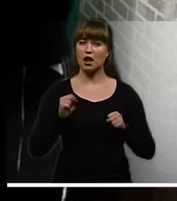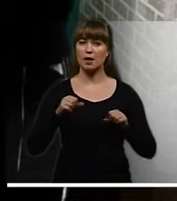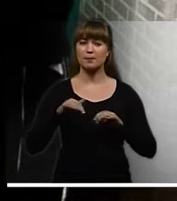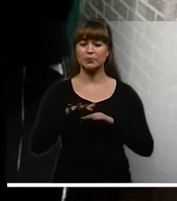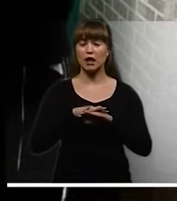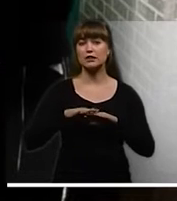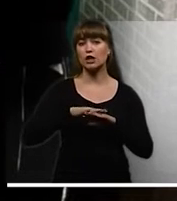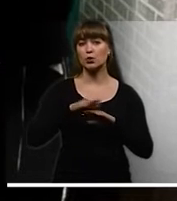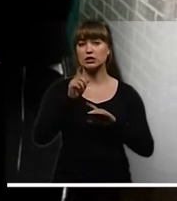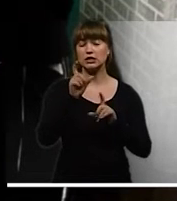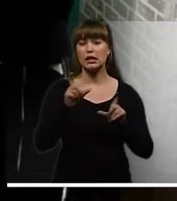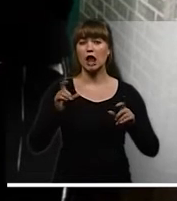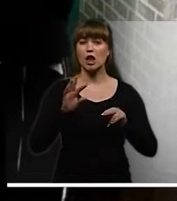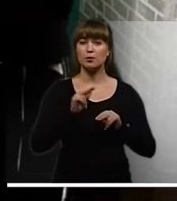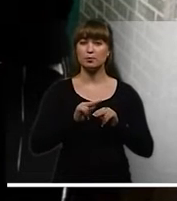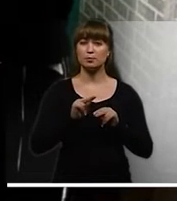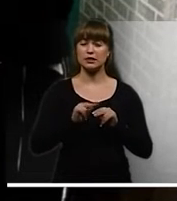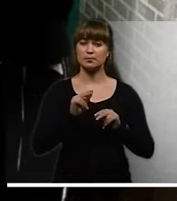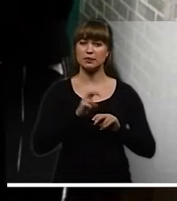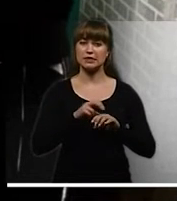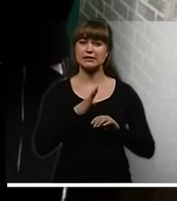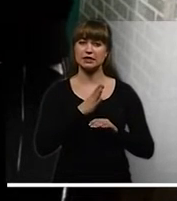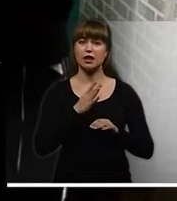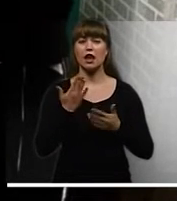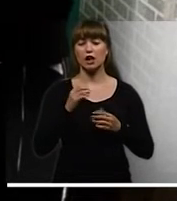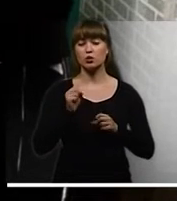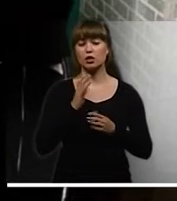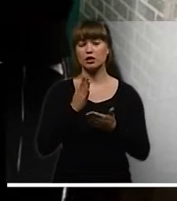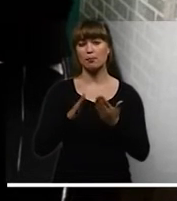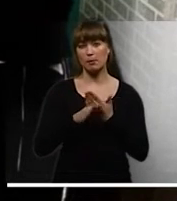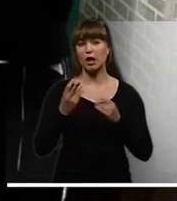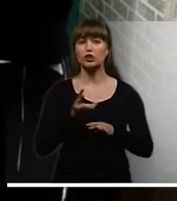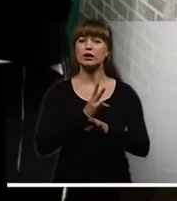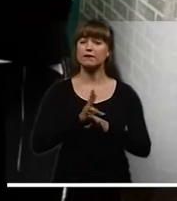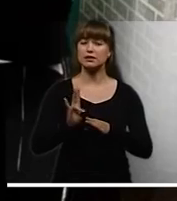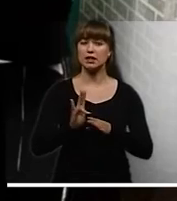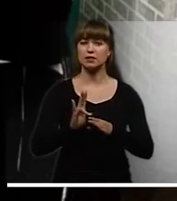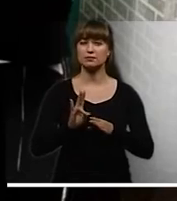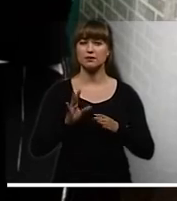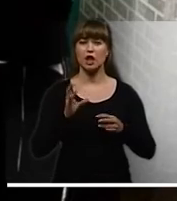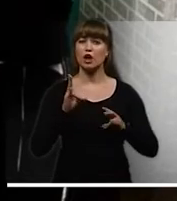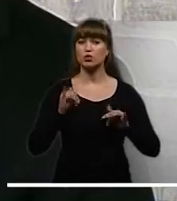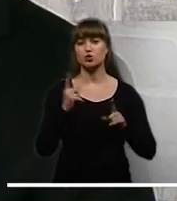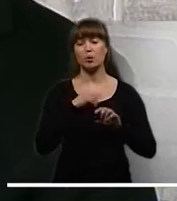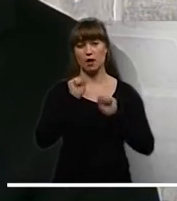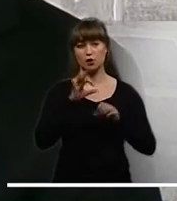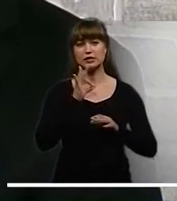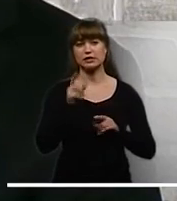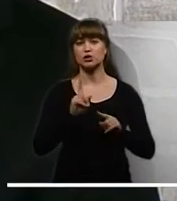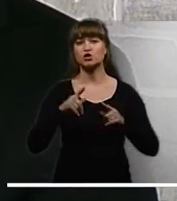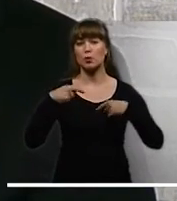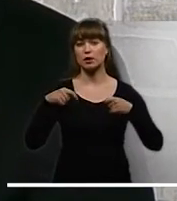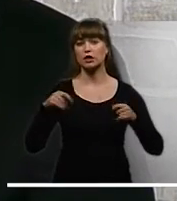О народной медицине есть какие-то моменты, которые, может быть, действительно помогают или которые вредят? Ну, что я могу сказать? То,